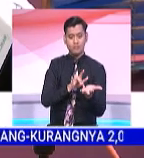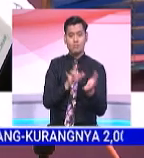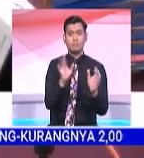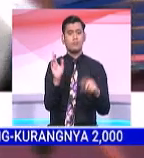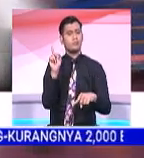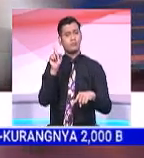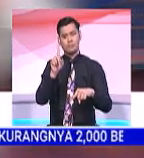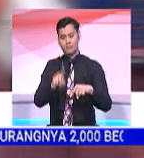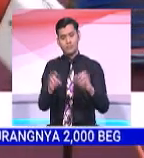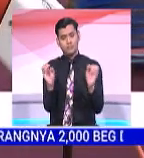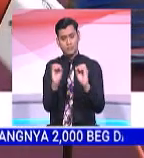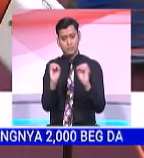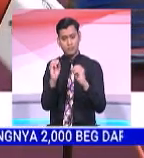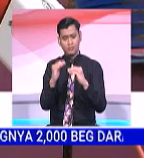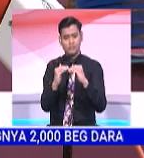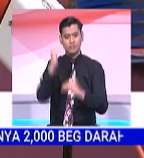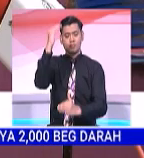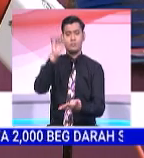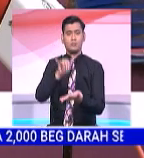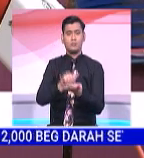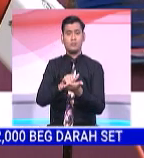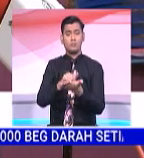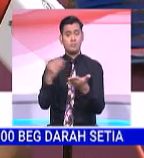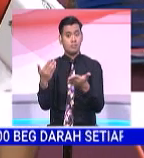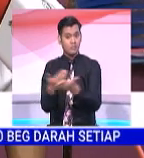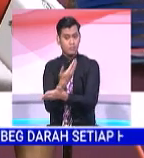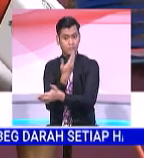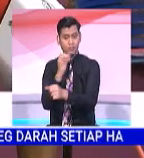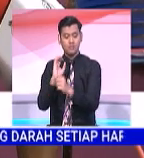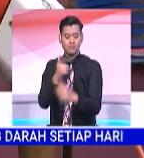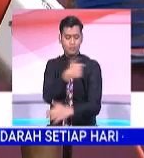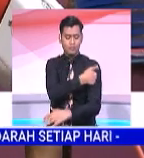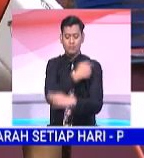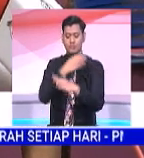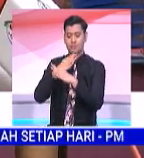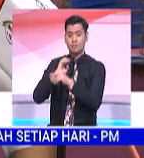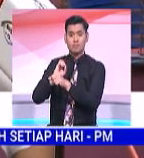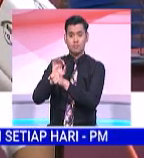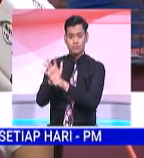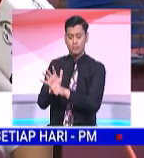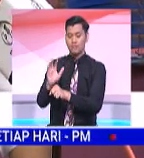kadar keboleh jangkitan terendah iaitu 0.57.